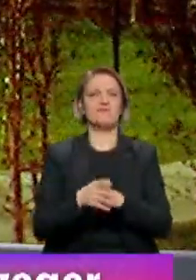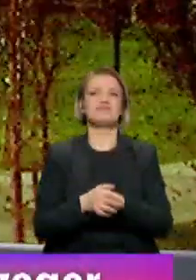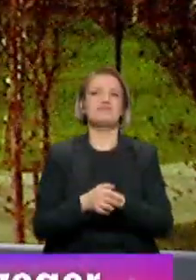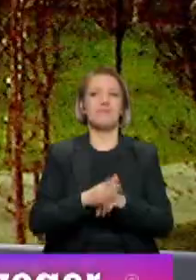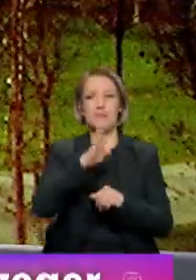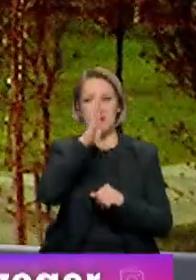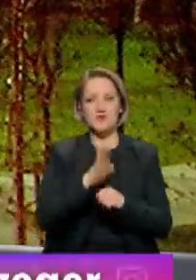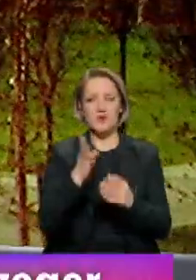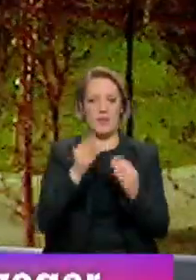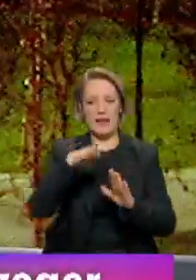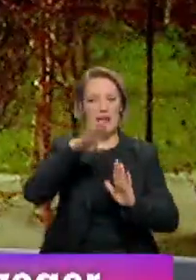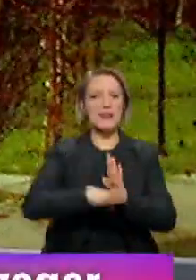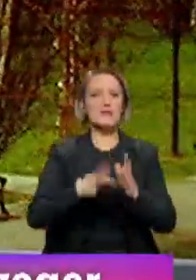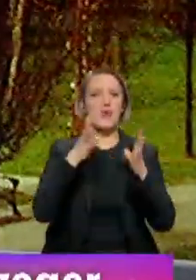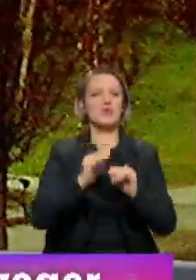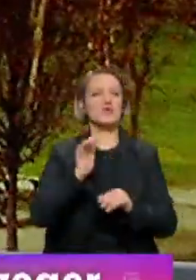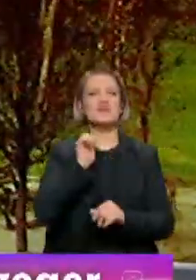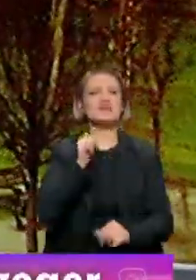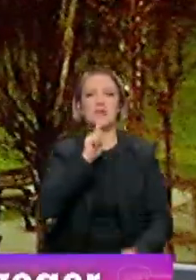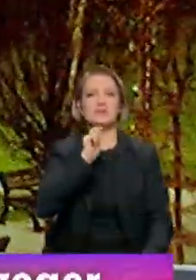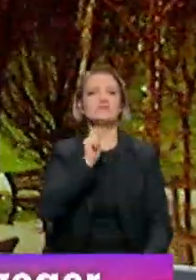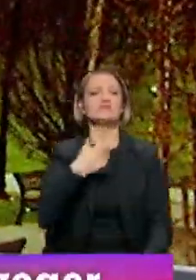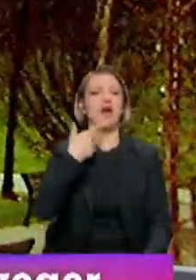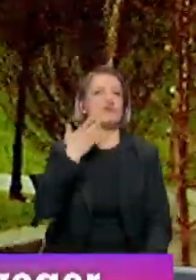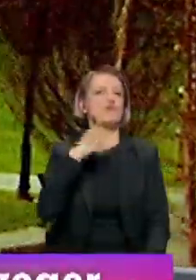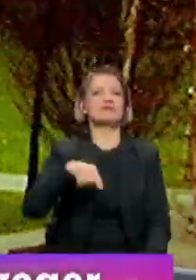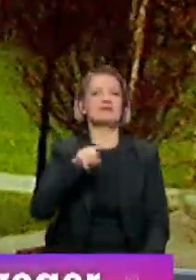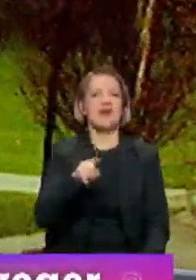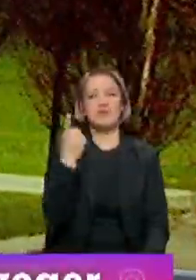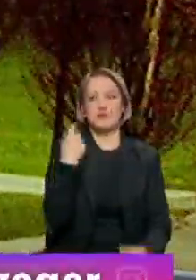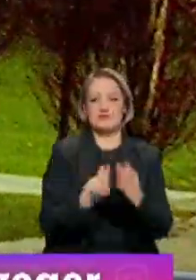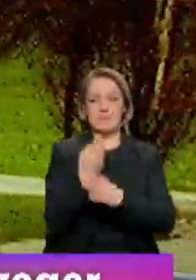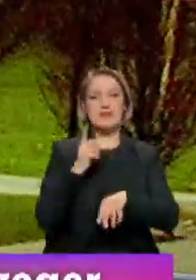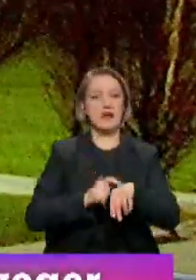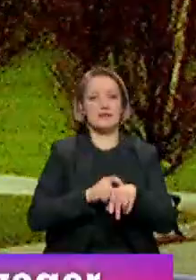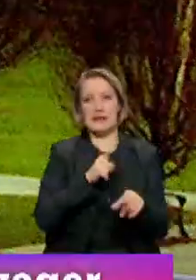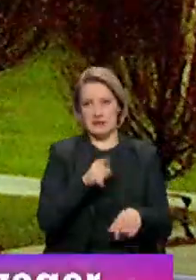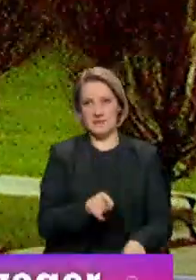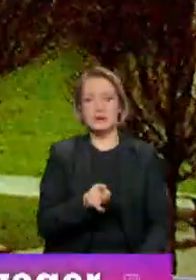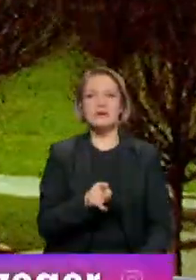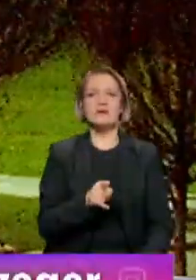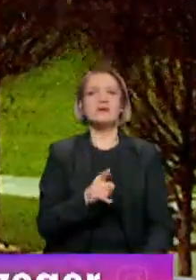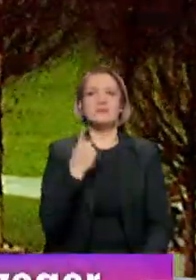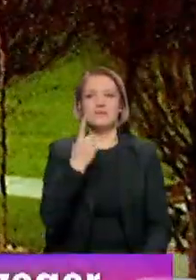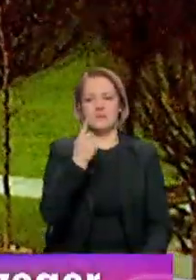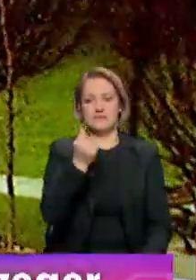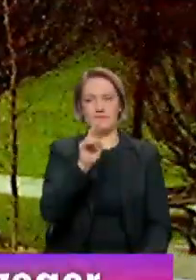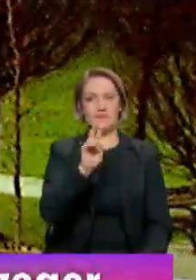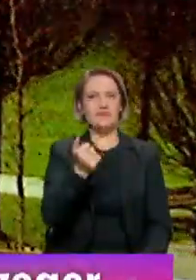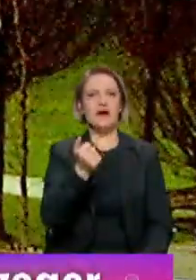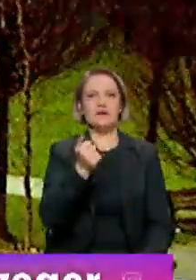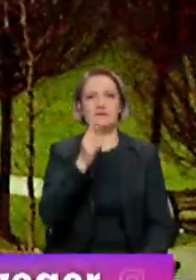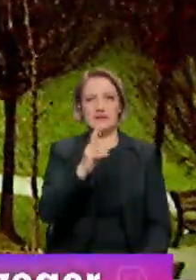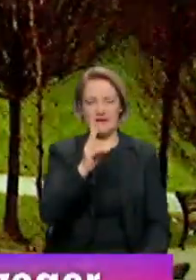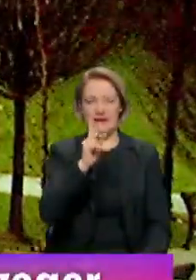ciddi anlamda bir indirim olduğunu anons edeceğiz acaba size dün sabah saatleri itibariyle 1 lira 26